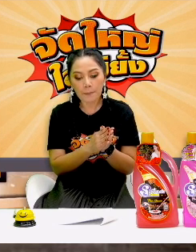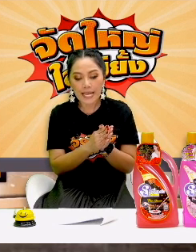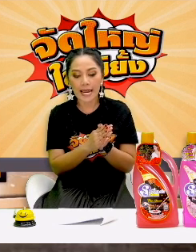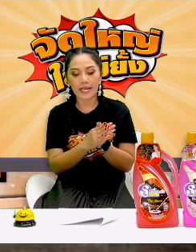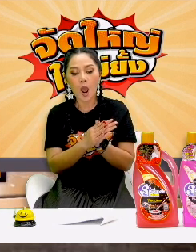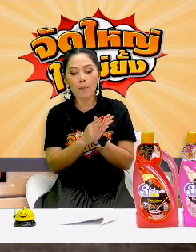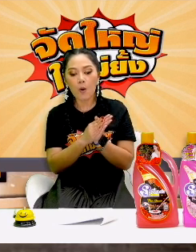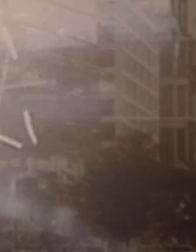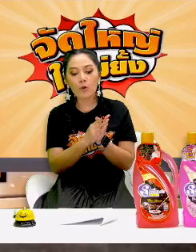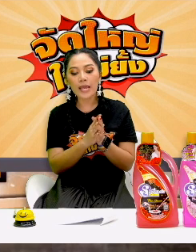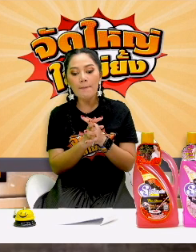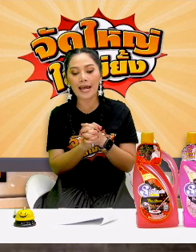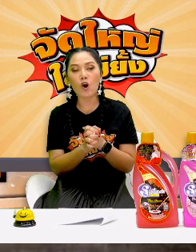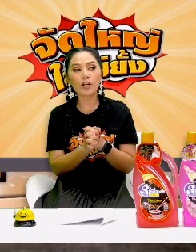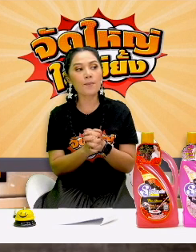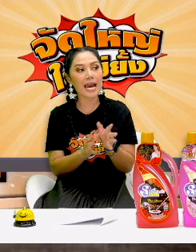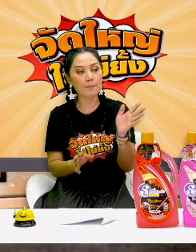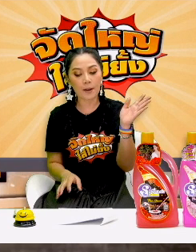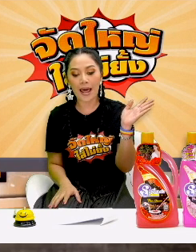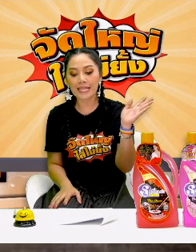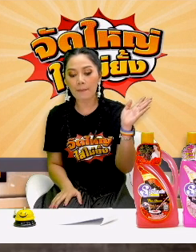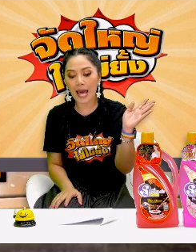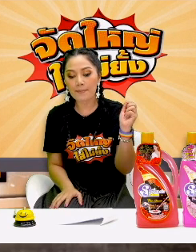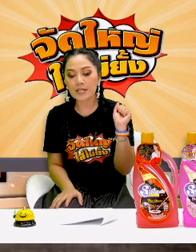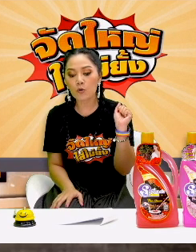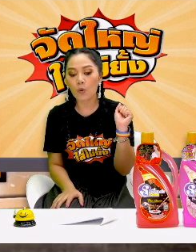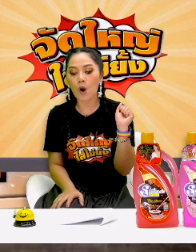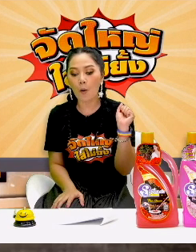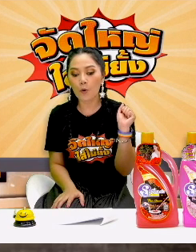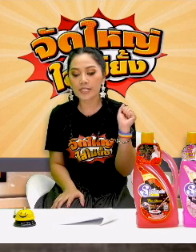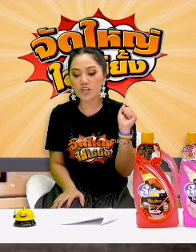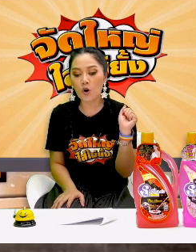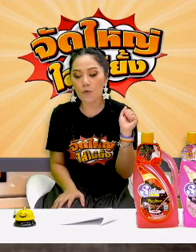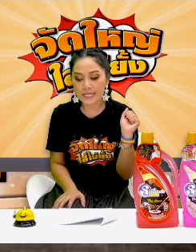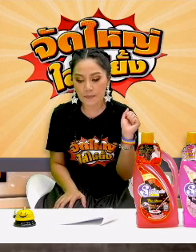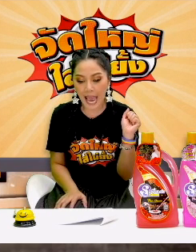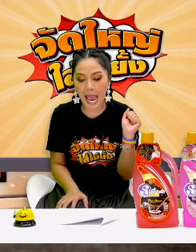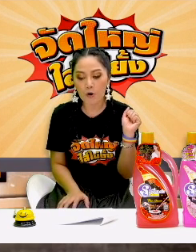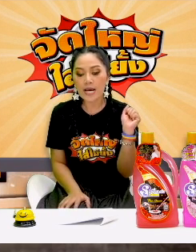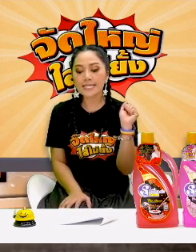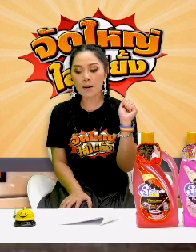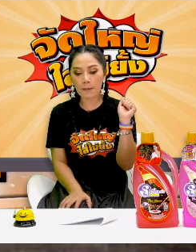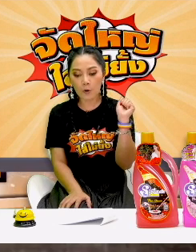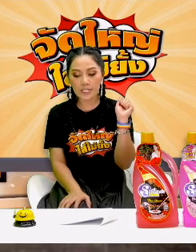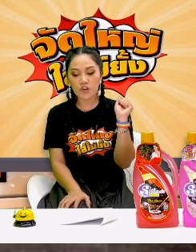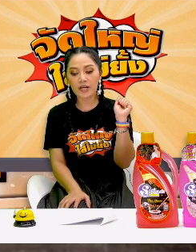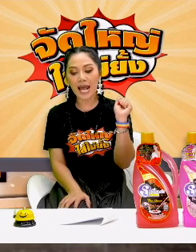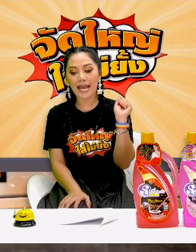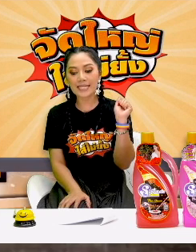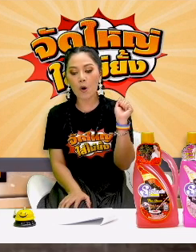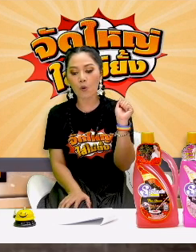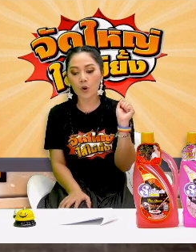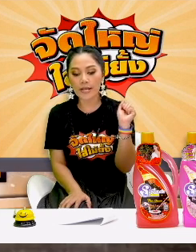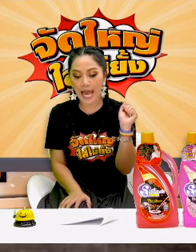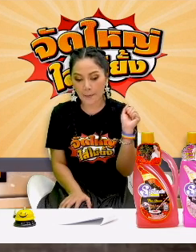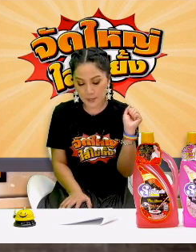วิตเปลี่ยนเพราะว่ากรุงเทพมหานครเขามีการเผยแพร่ไทม์ไลน์เมื่อสักครู่ของผู้ติดเชื้อโควิด -19 ซึ่งเป็นผู้ติดเชื้อราย